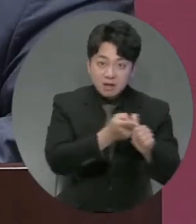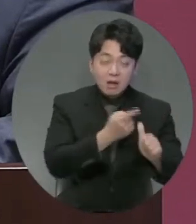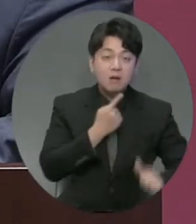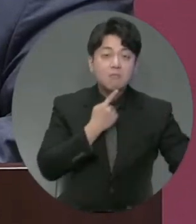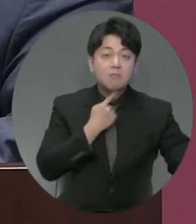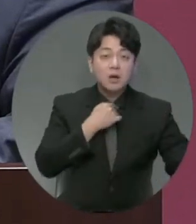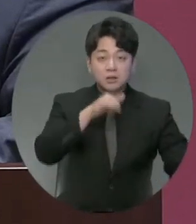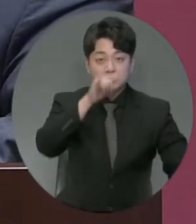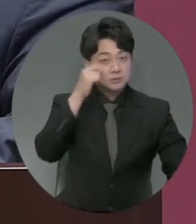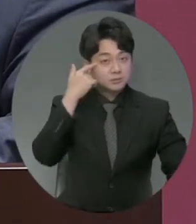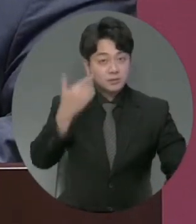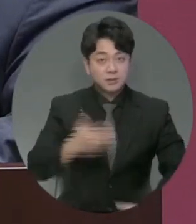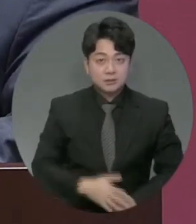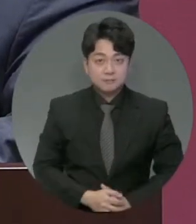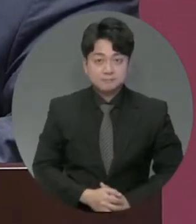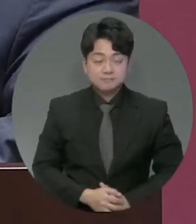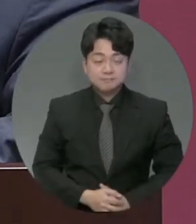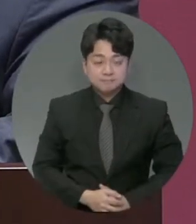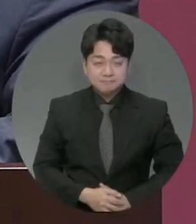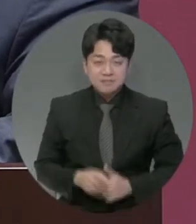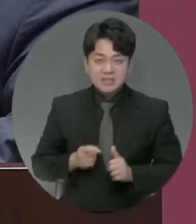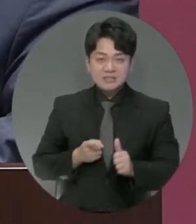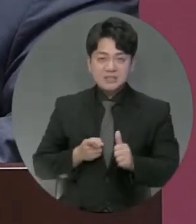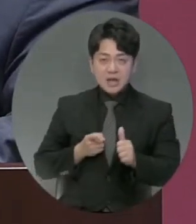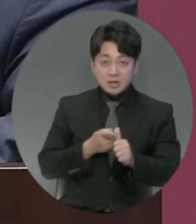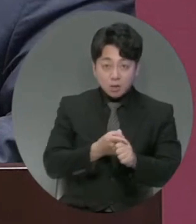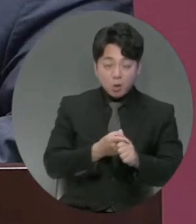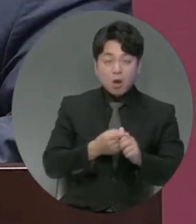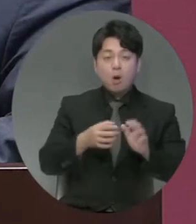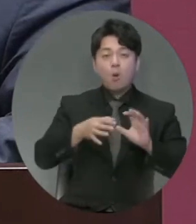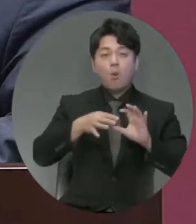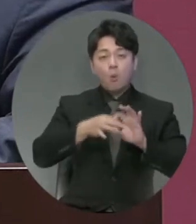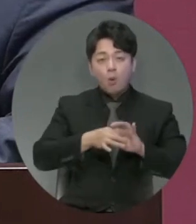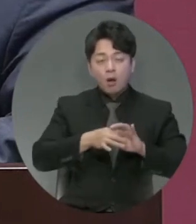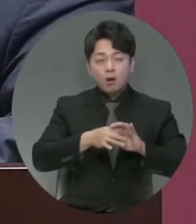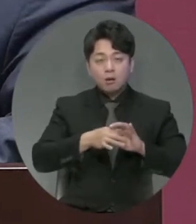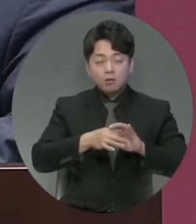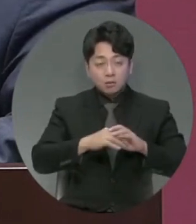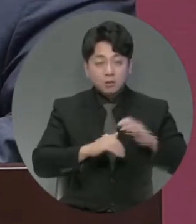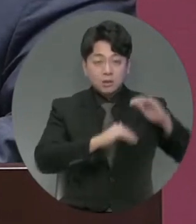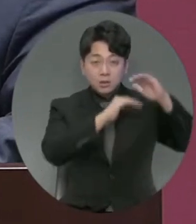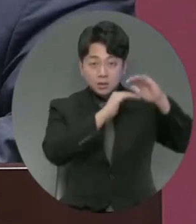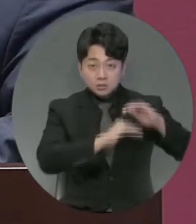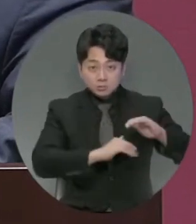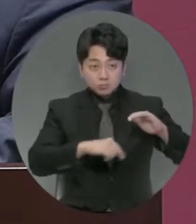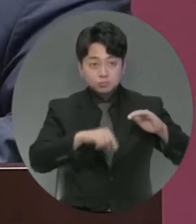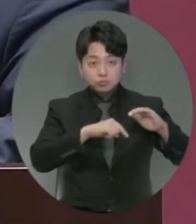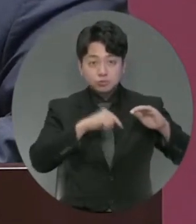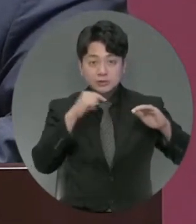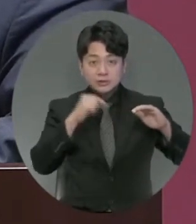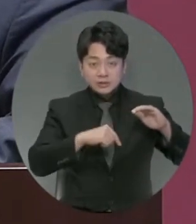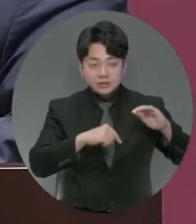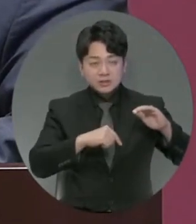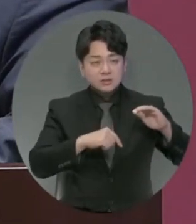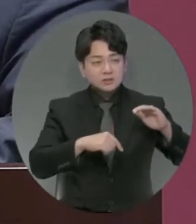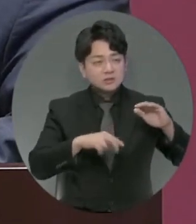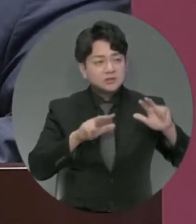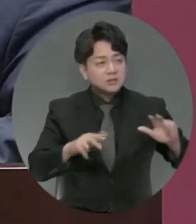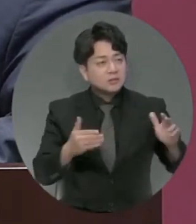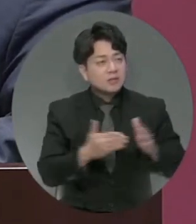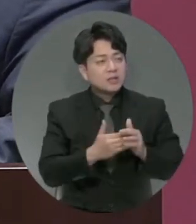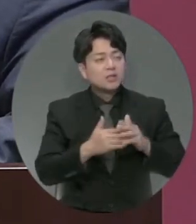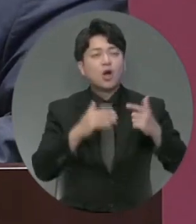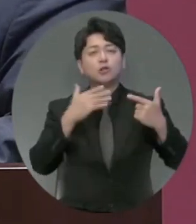있죠? 예, 살인과 관련된 부분이 여태까지 그래서 보호지원을 받지 못한 사람이 6명 정도